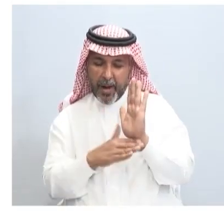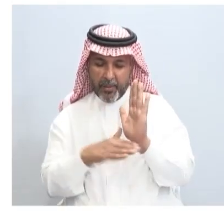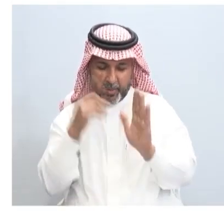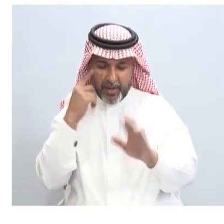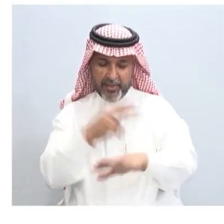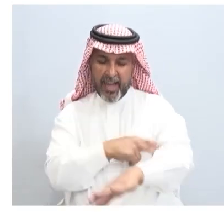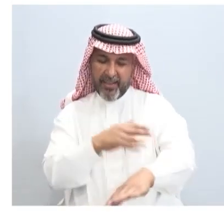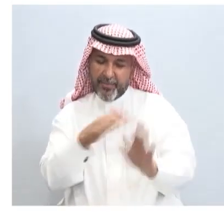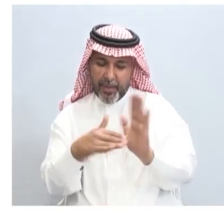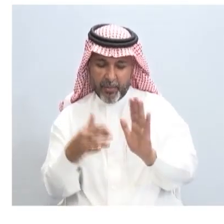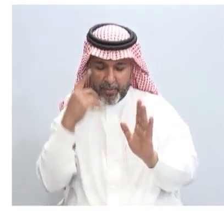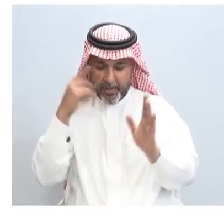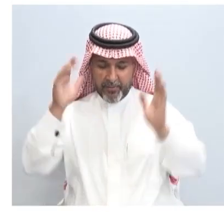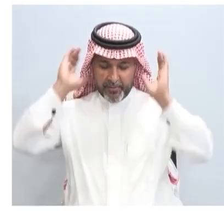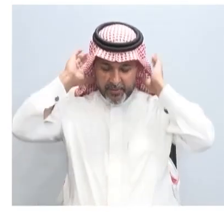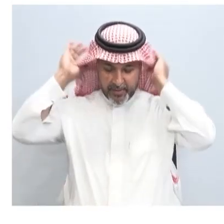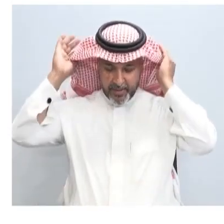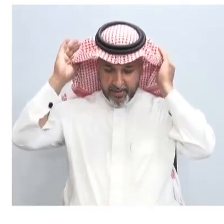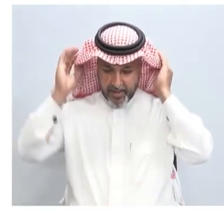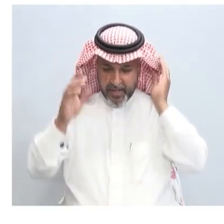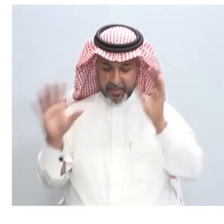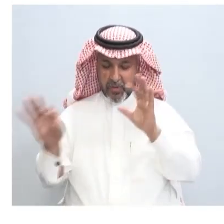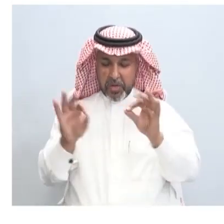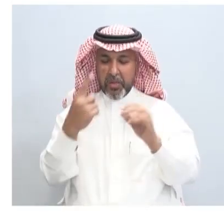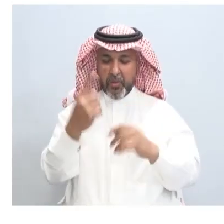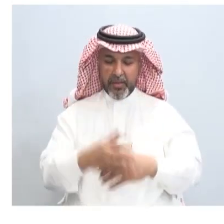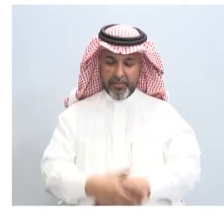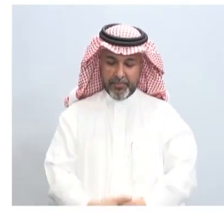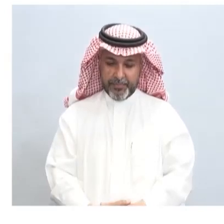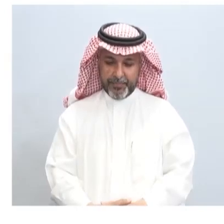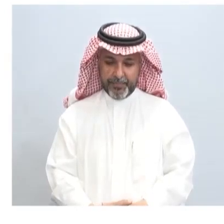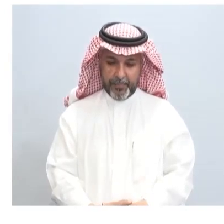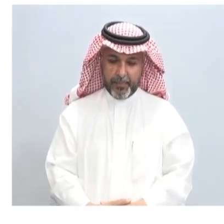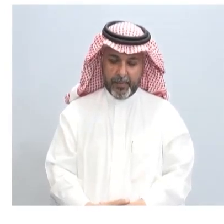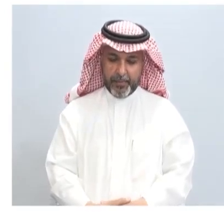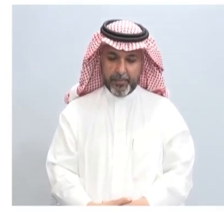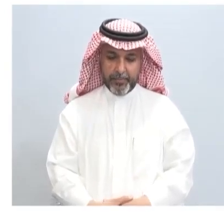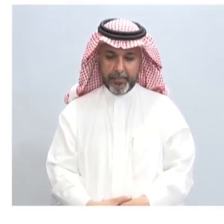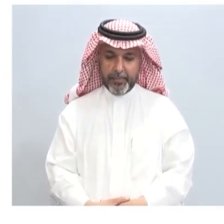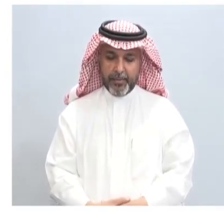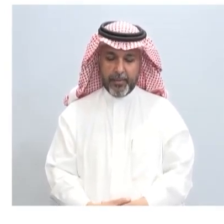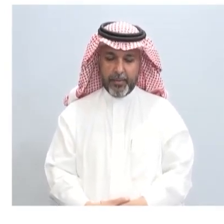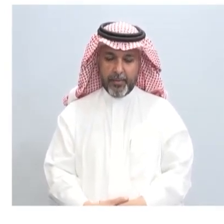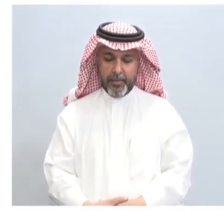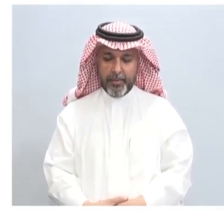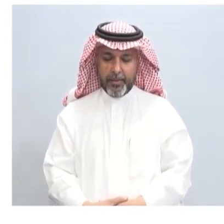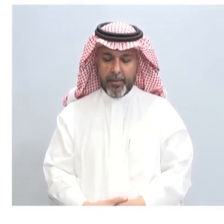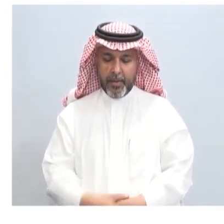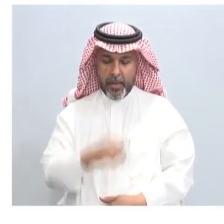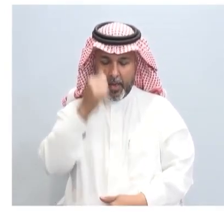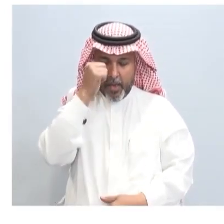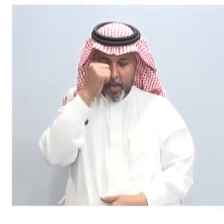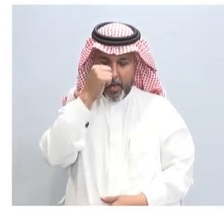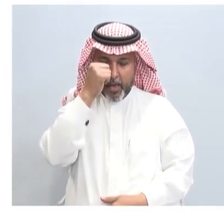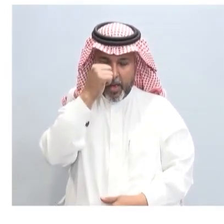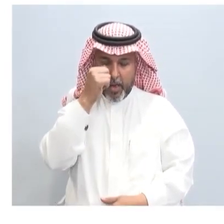10 اشخاص واذا اخترت واحد رئيس يبقى لك تسعه للنائب واذا اخترت نائب يبقى لك ثمانيه للامين فيصير 10 في 9 في 8